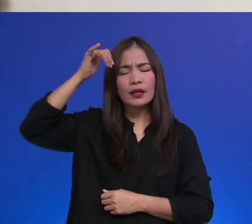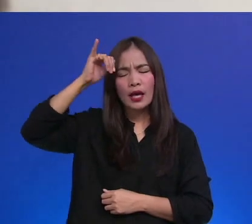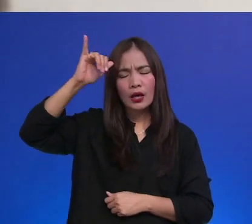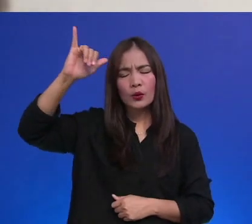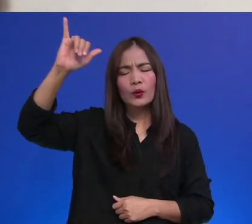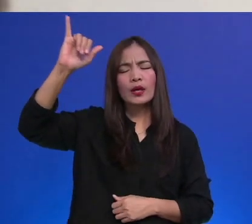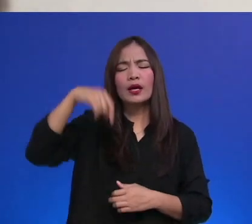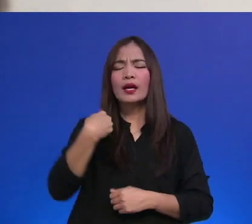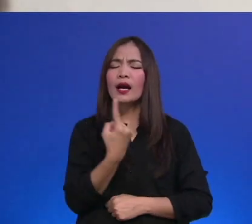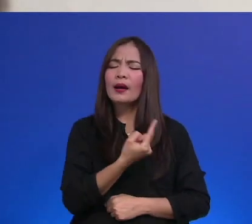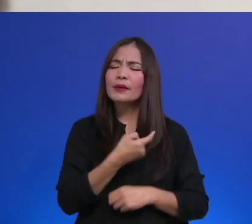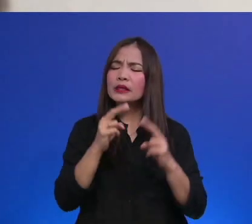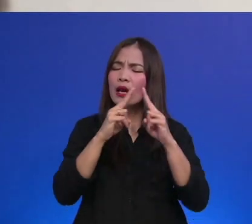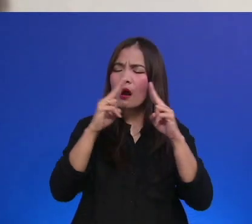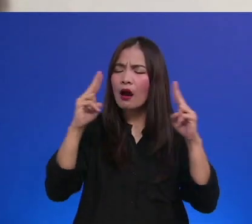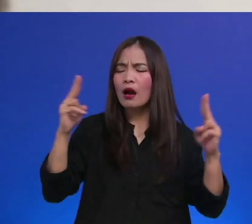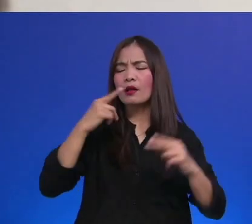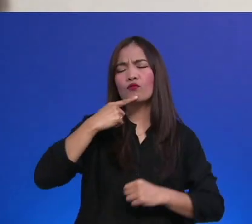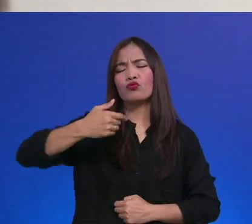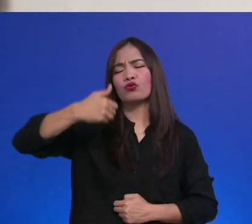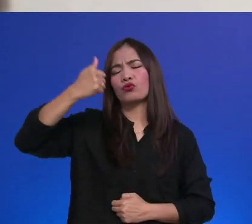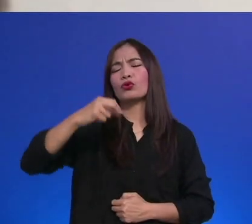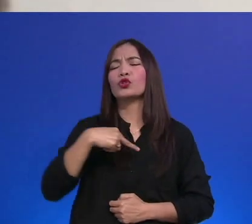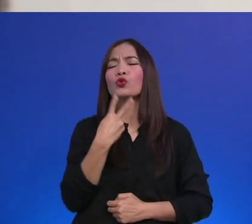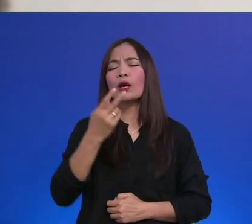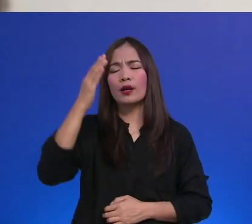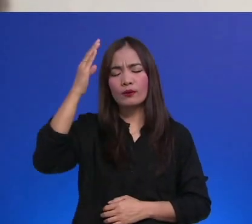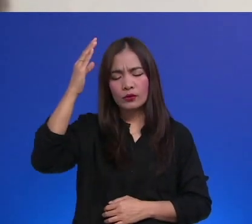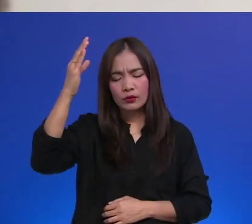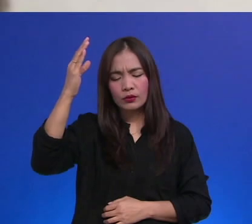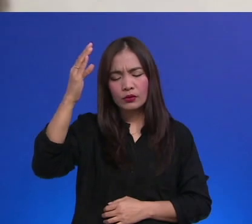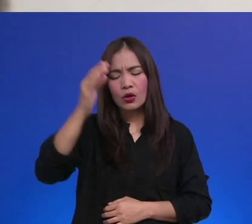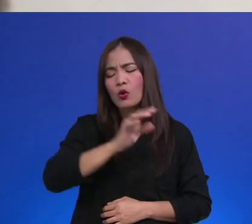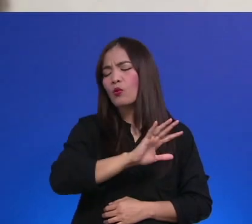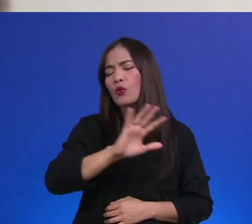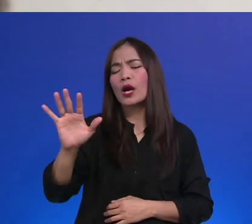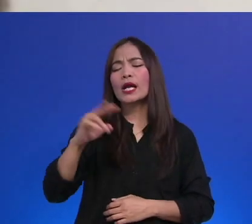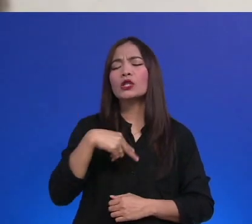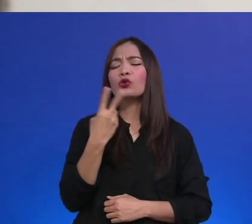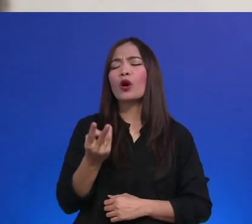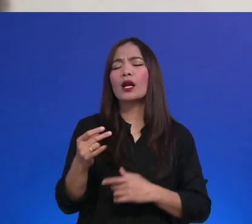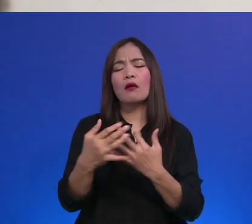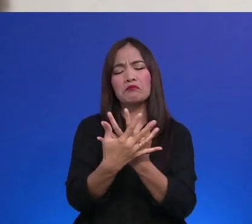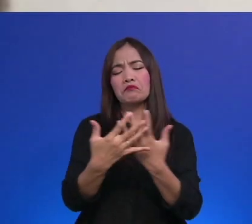Kami sangat membutuhkan suaramu Bapak bukan suara manusia